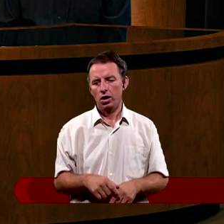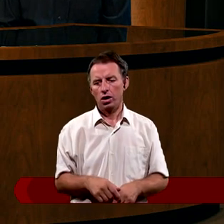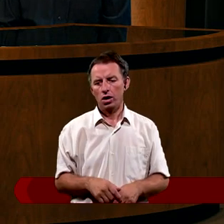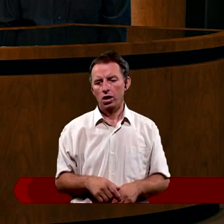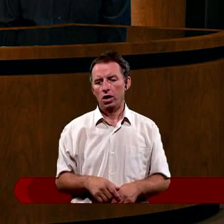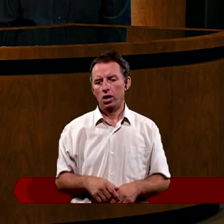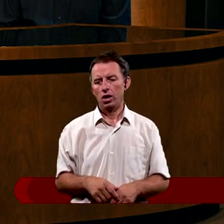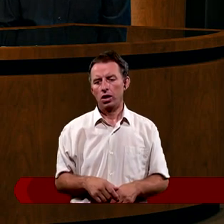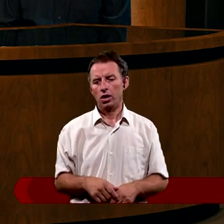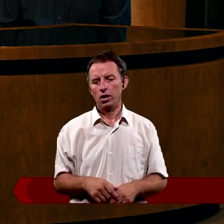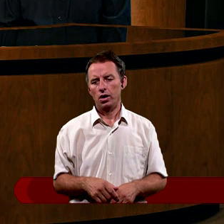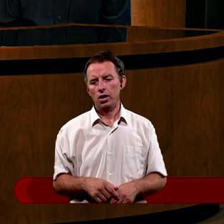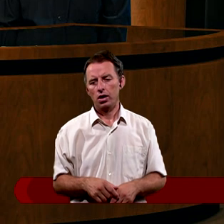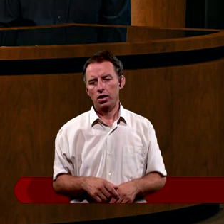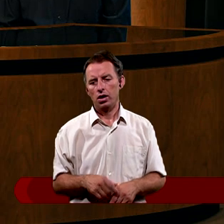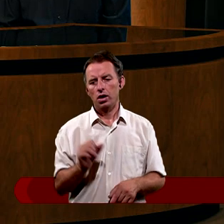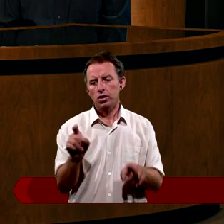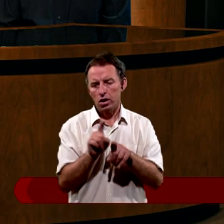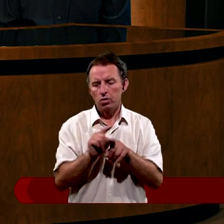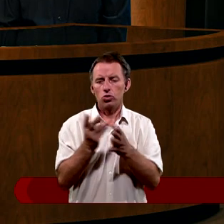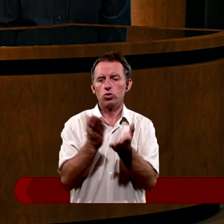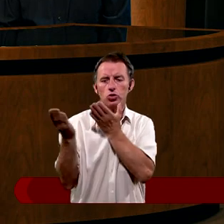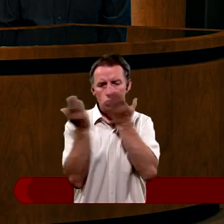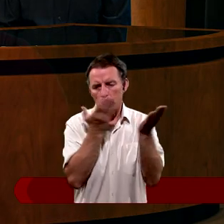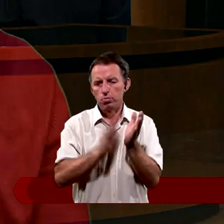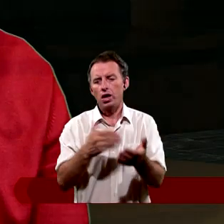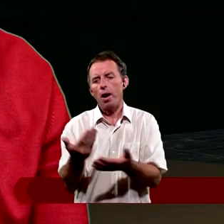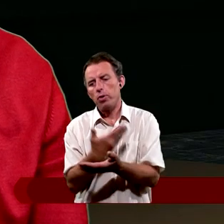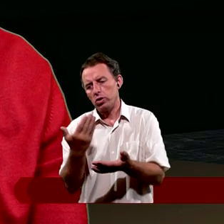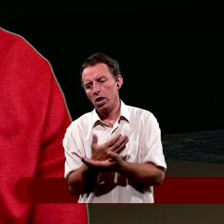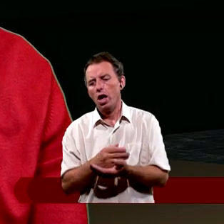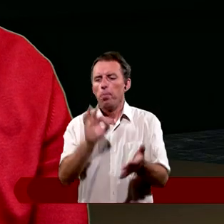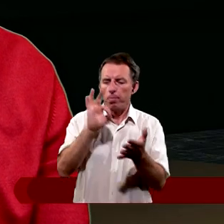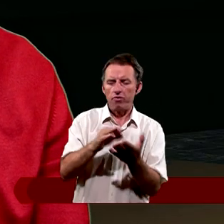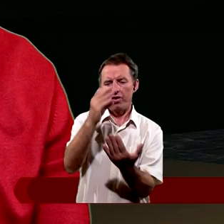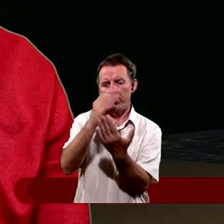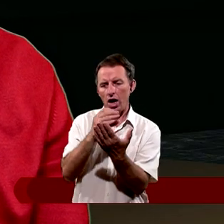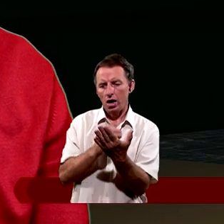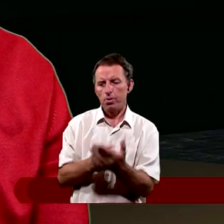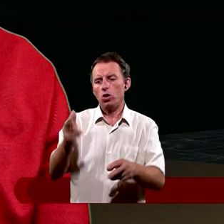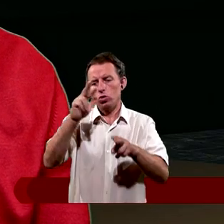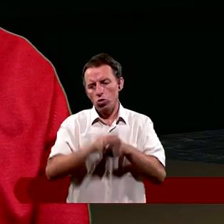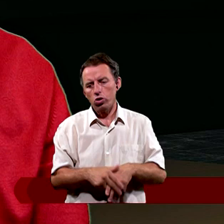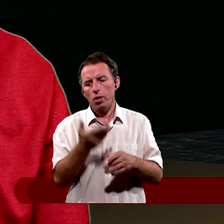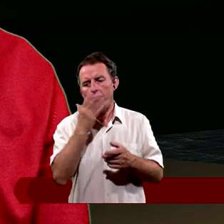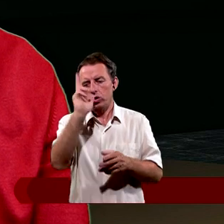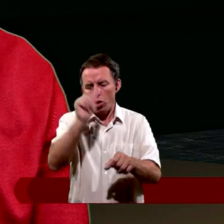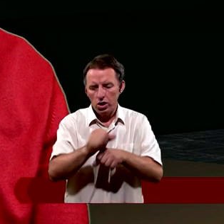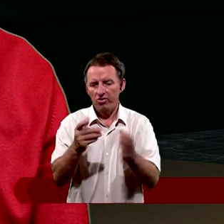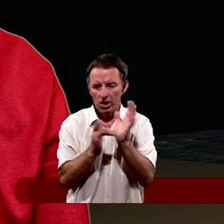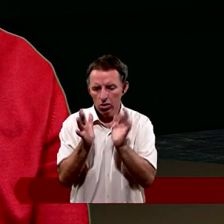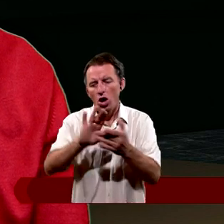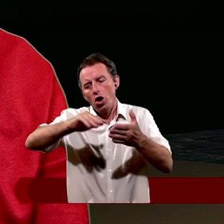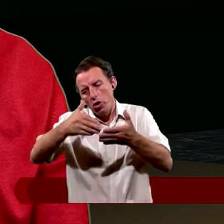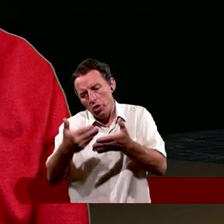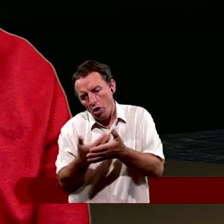Jeżeli jeszcze można, takie myśli, czytaliśmy na początku pewien fragment, który mówił, że kto jest w Chrystusie, nowym